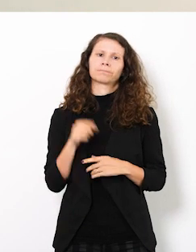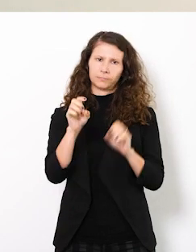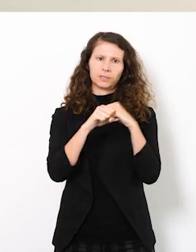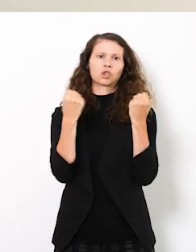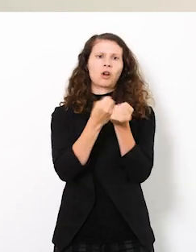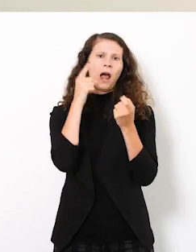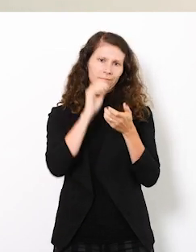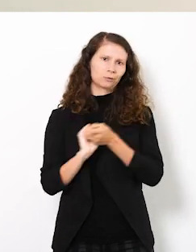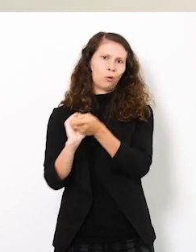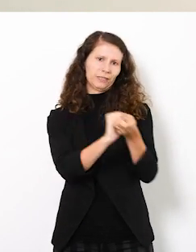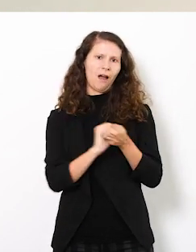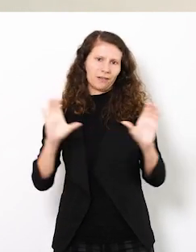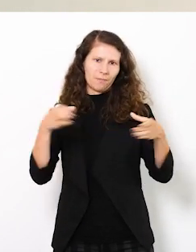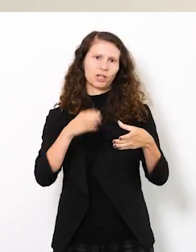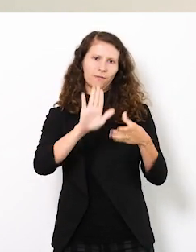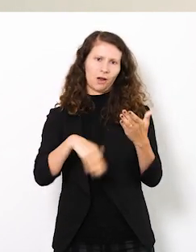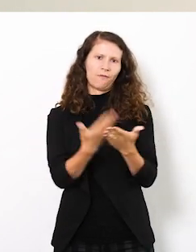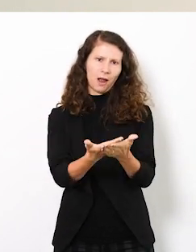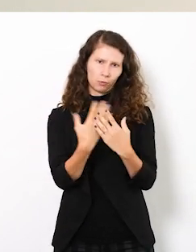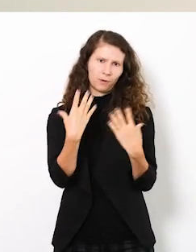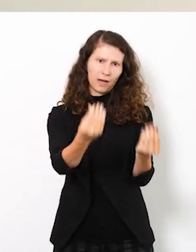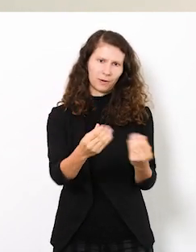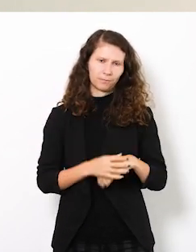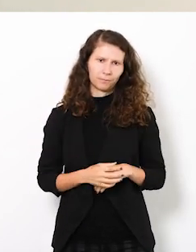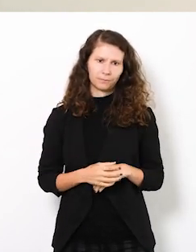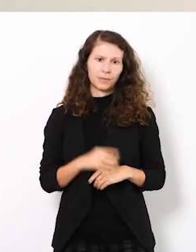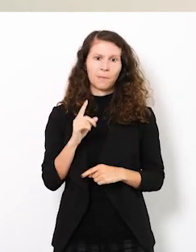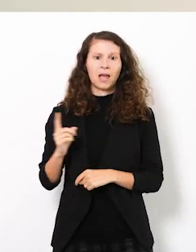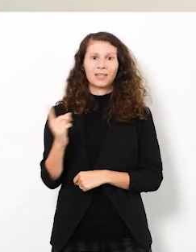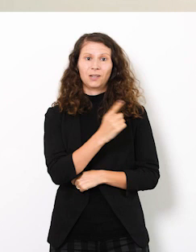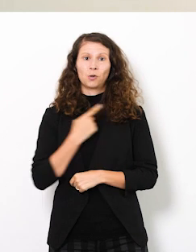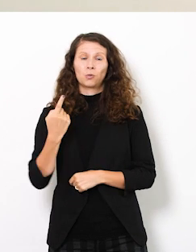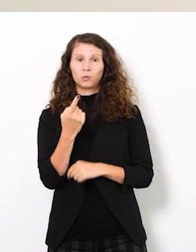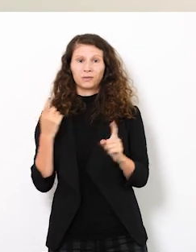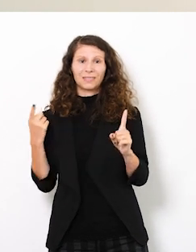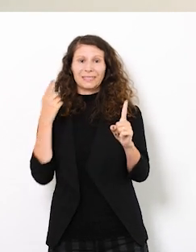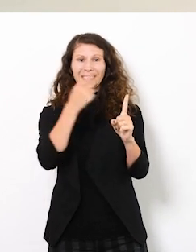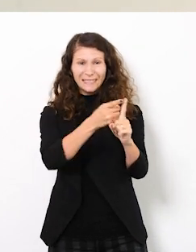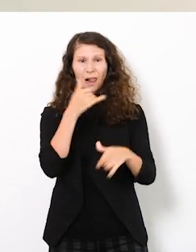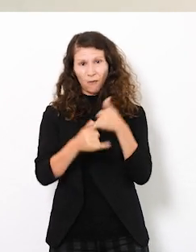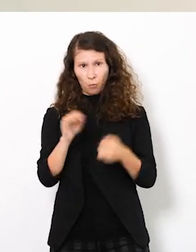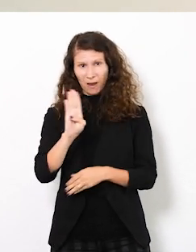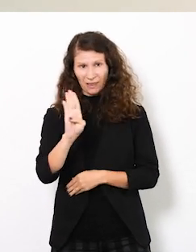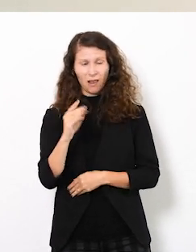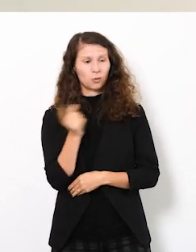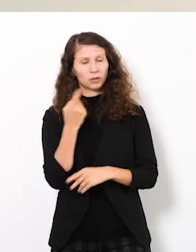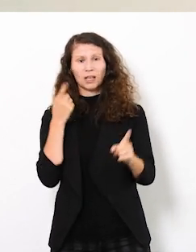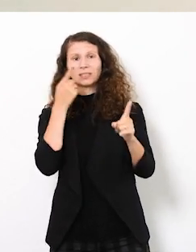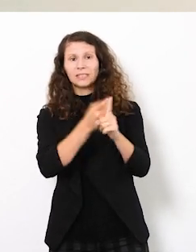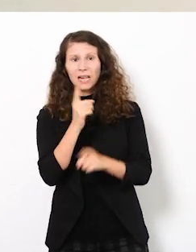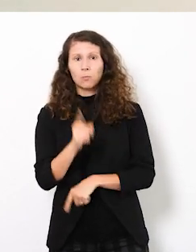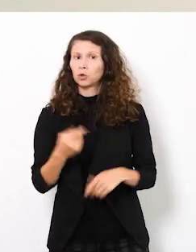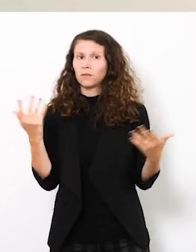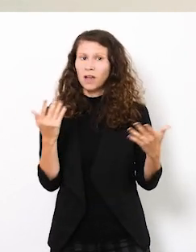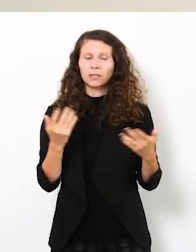staatliche Solidargemeinschaft. Aber unser ganzes Bestreben, Frau Bendle, muss doch darauf gerichtet sein, dass möglichst viele